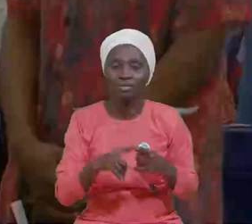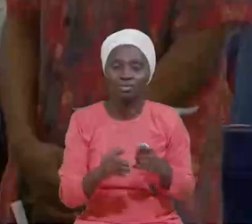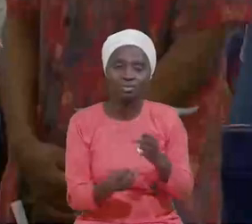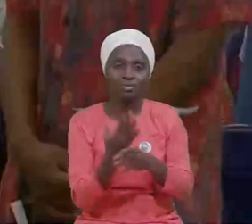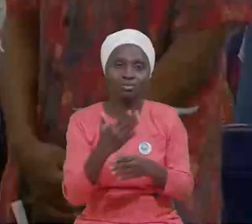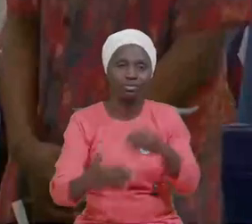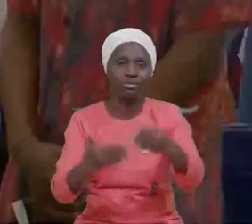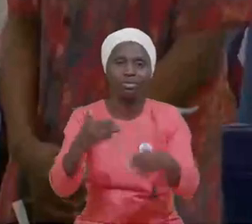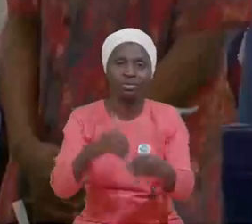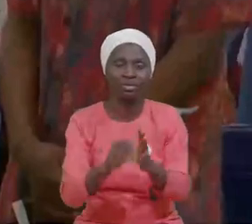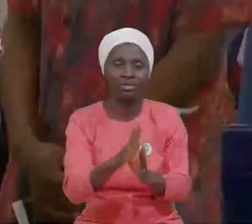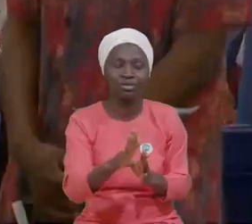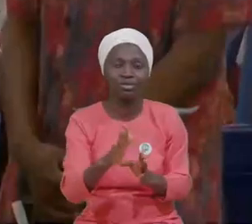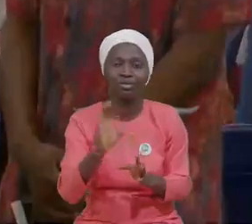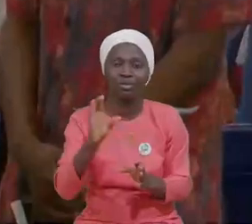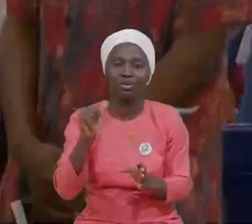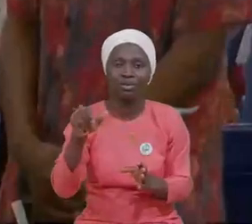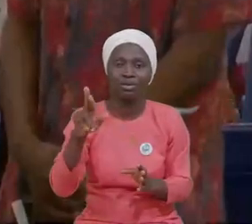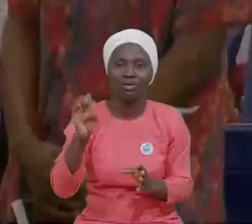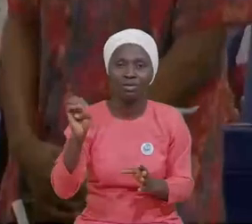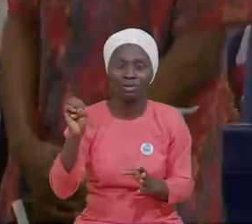Dans ta carrière.